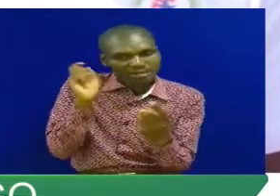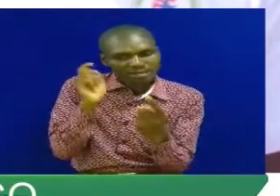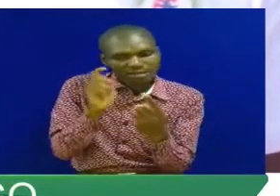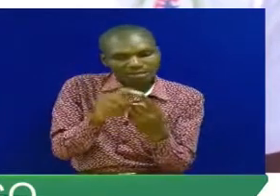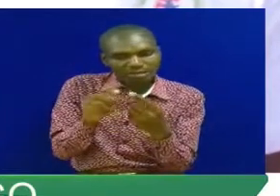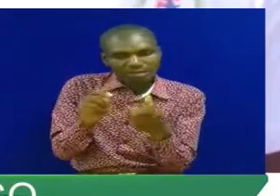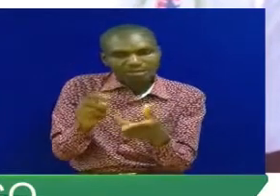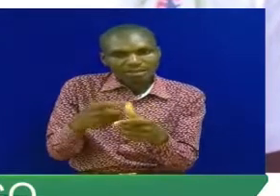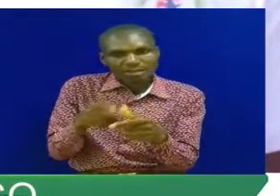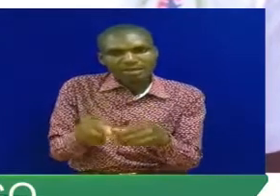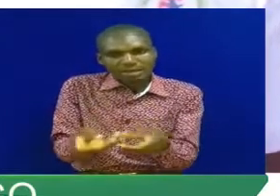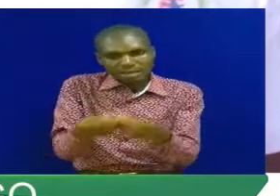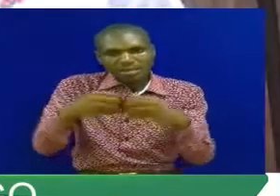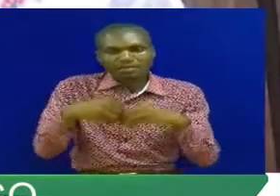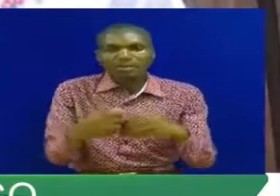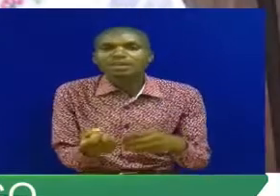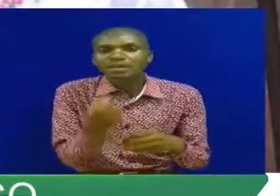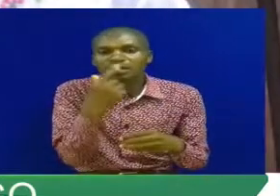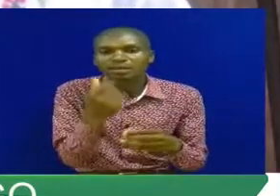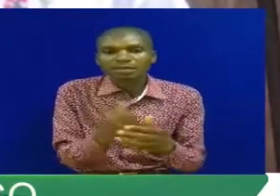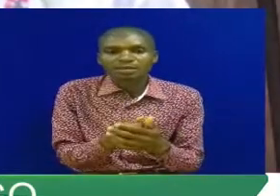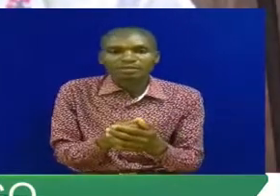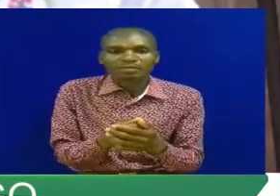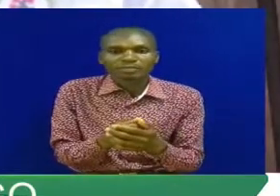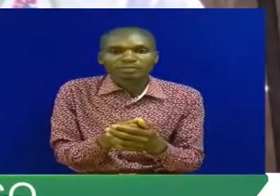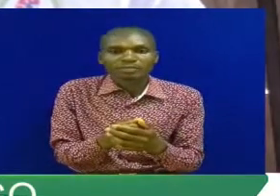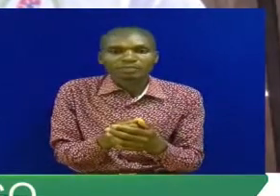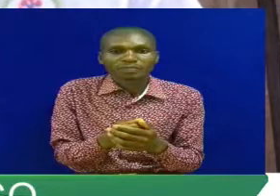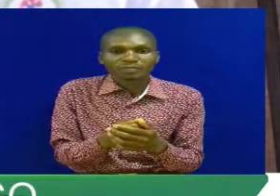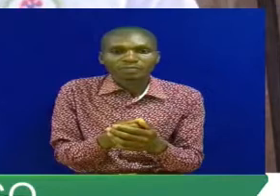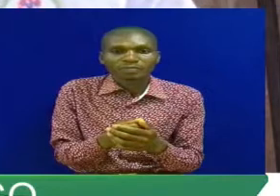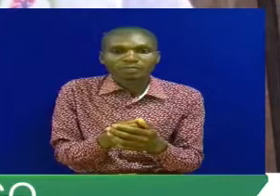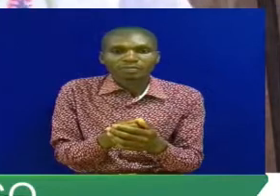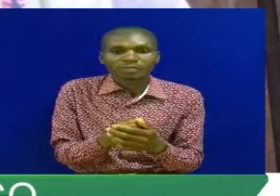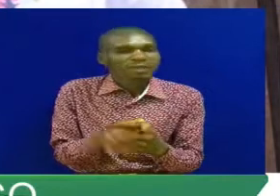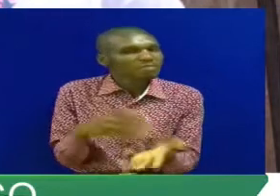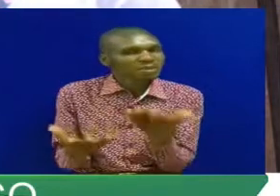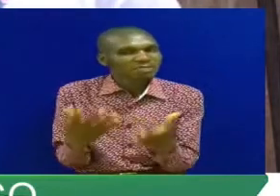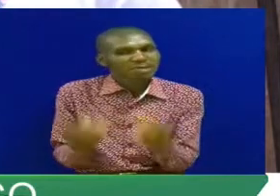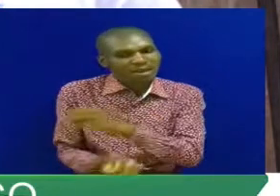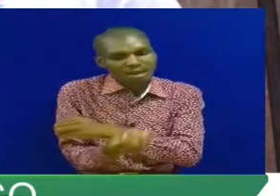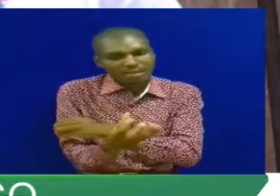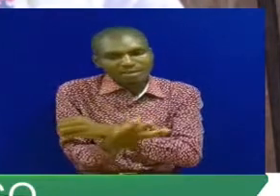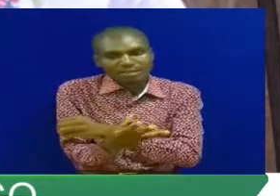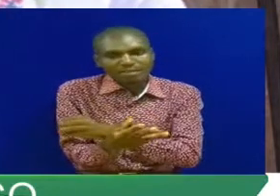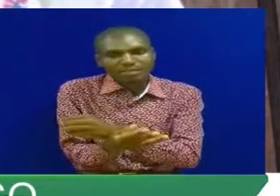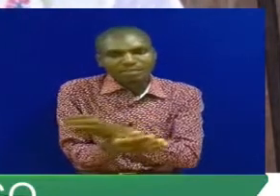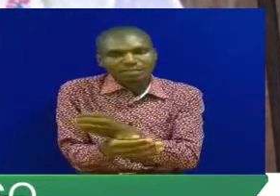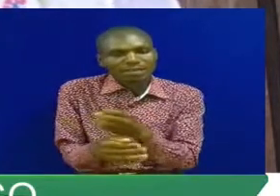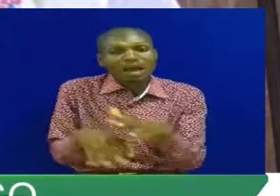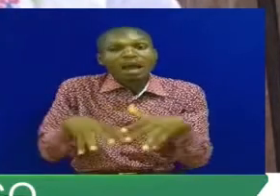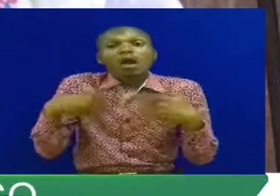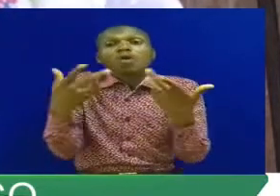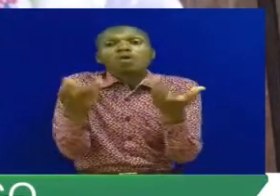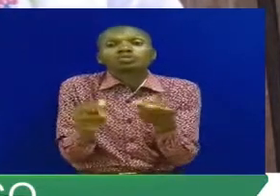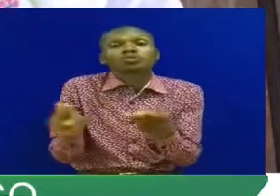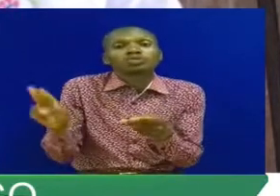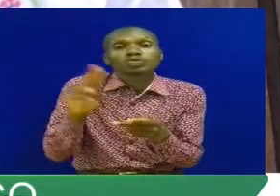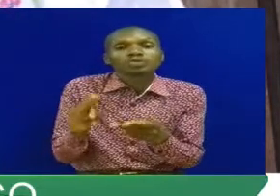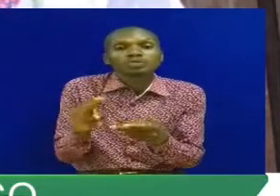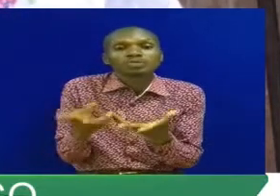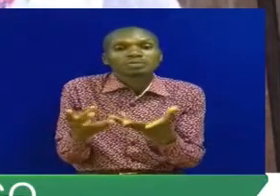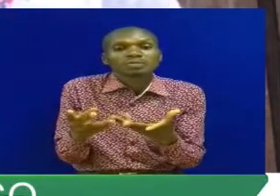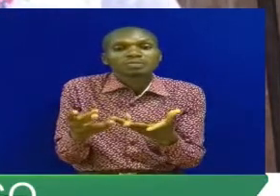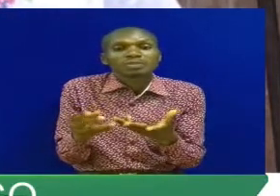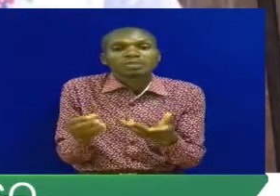onyara koewa marioga ali abwenerete engenchondero toko ba advice Muna bako tumia a diet na